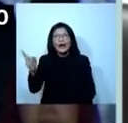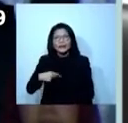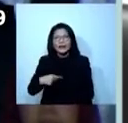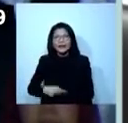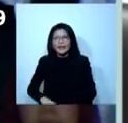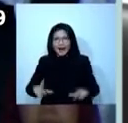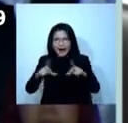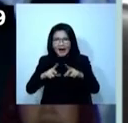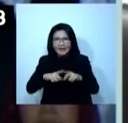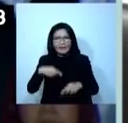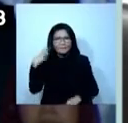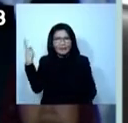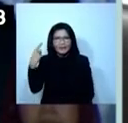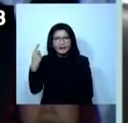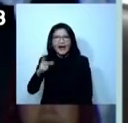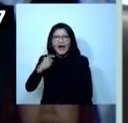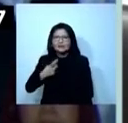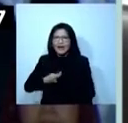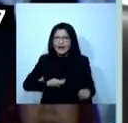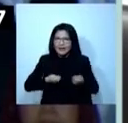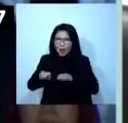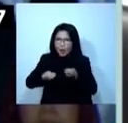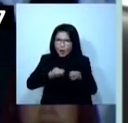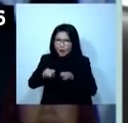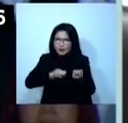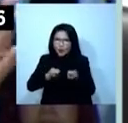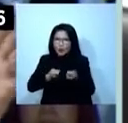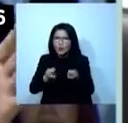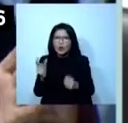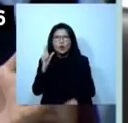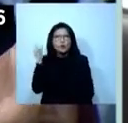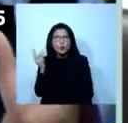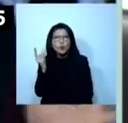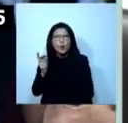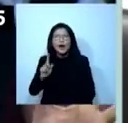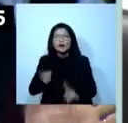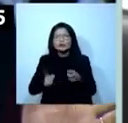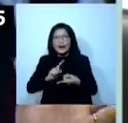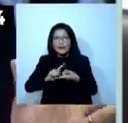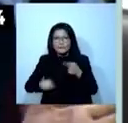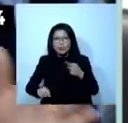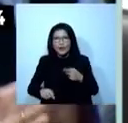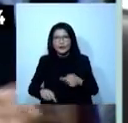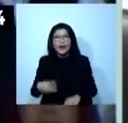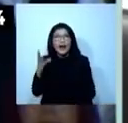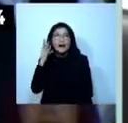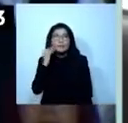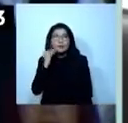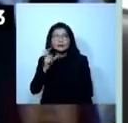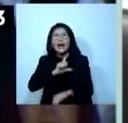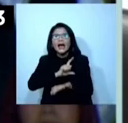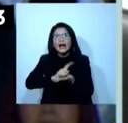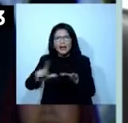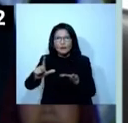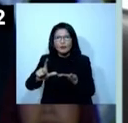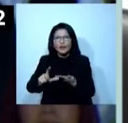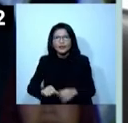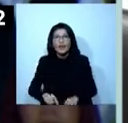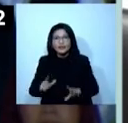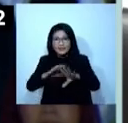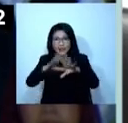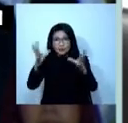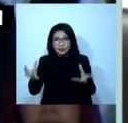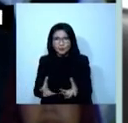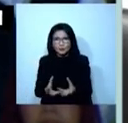ketika Pak Prabowo naik misalnya, bahkan misalnya ada sempat provokasi dari Mas Gibran dengan berdiri dan memprovokasi untuk